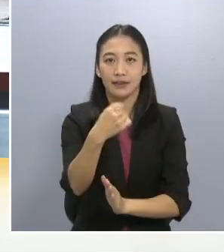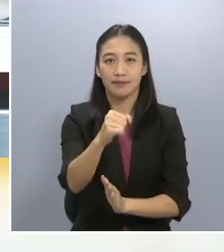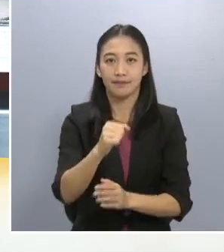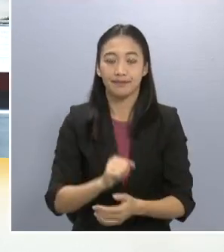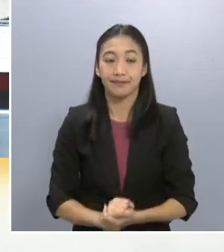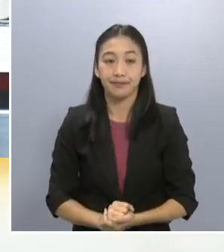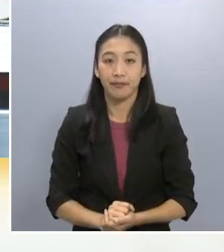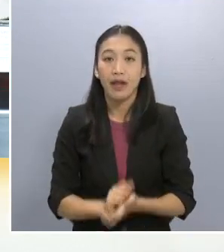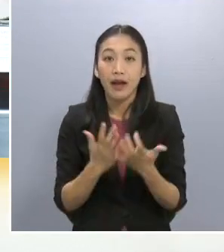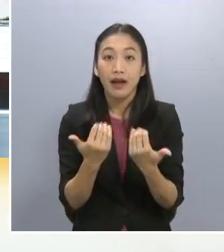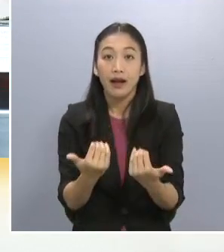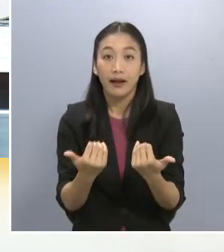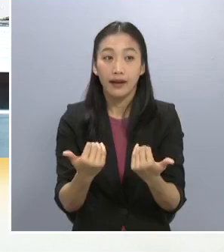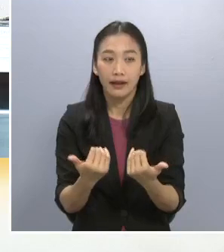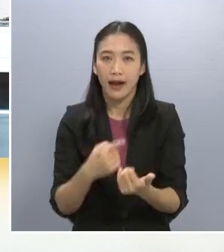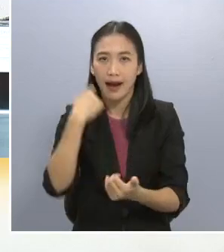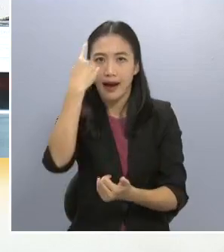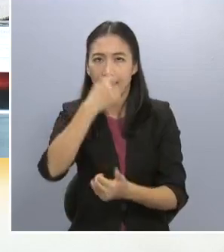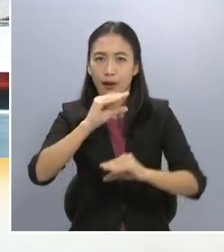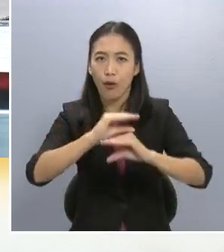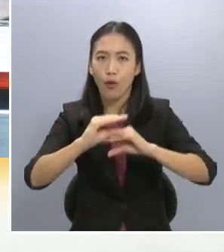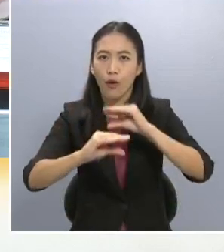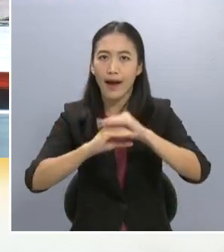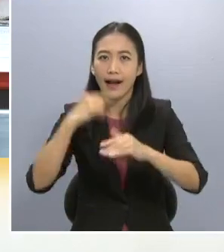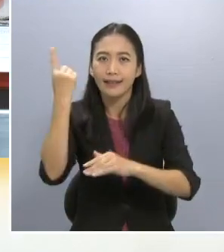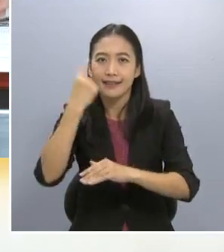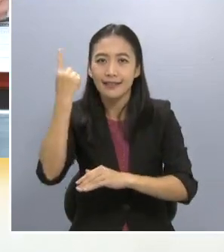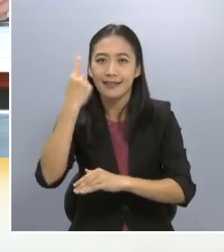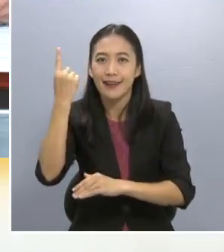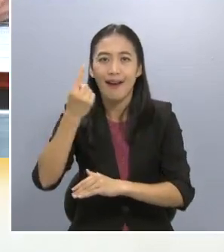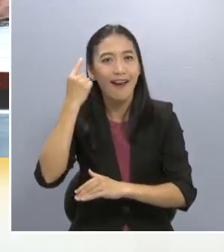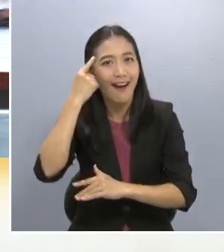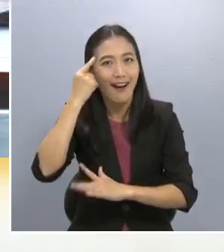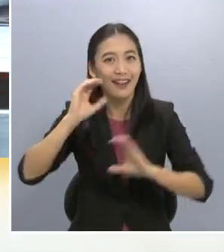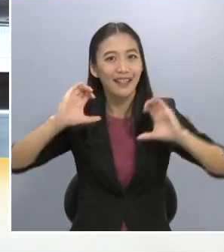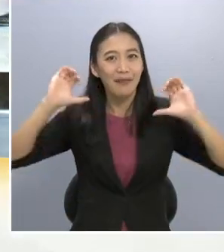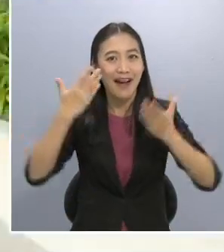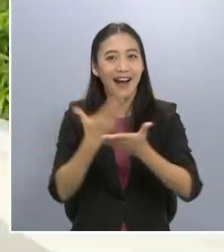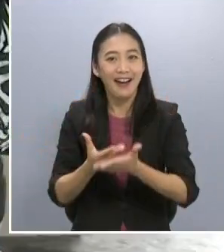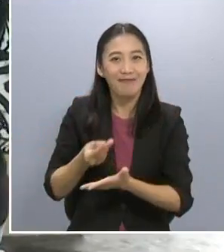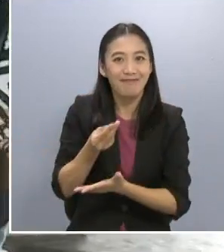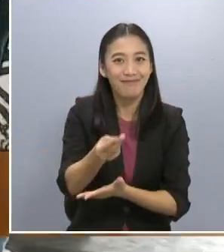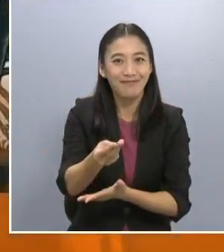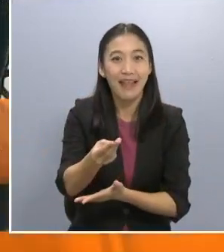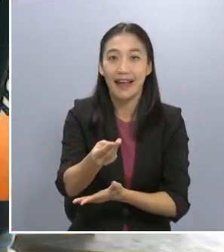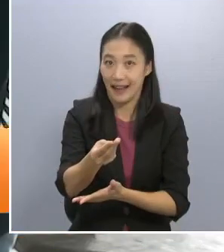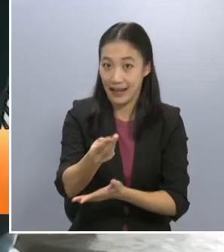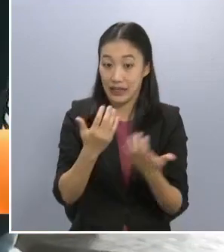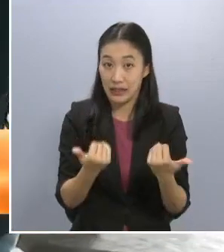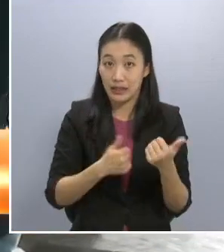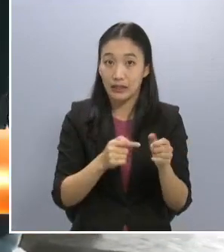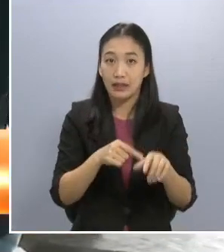รัฐบาลเขาช่วยจ่ายให้เนี่ยล่าสุดอัพเดทนะครับท่านผู้ชมครับเราเที่ยวด้วยกันเฟส 5